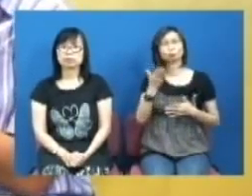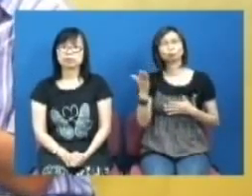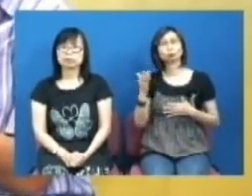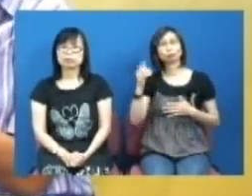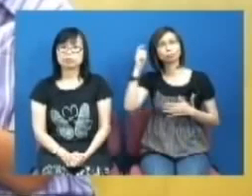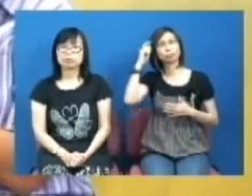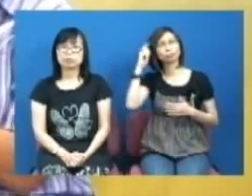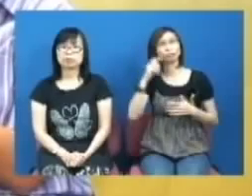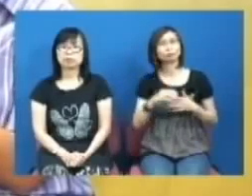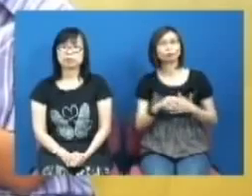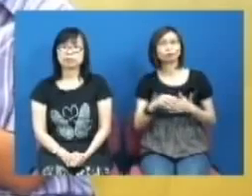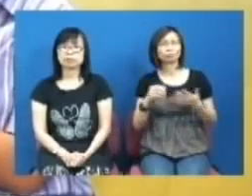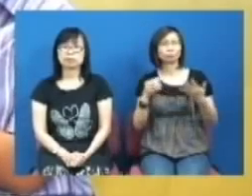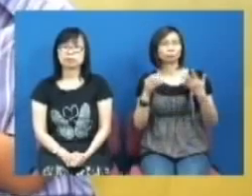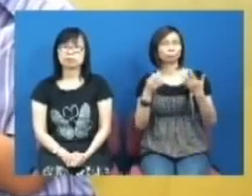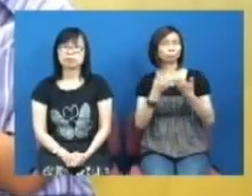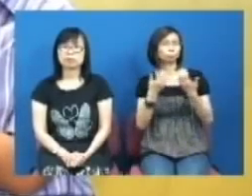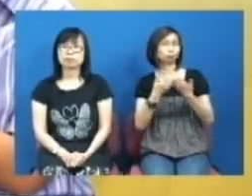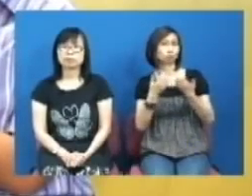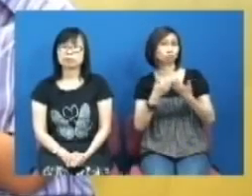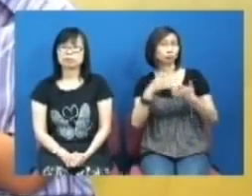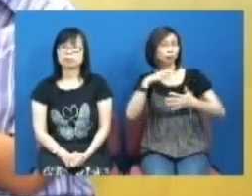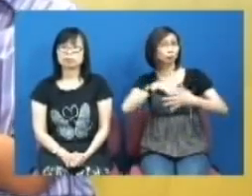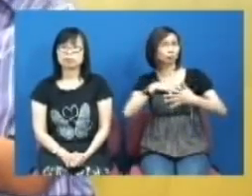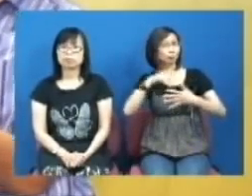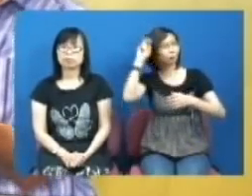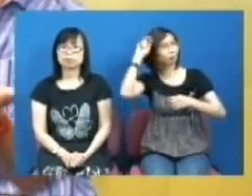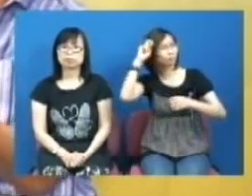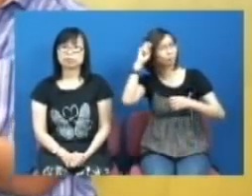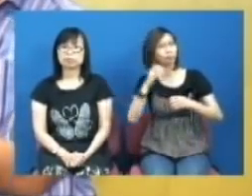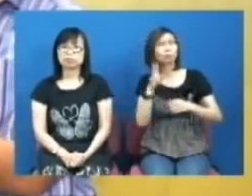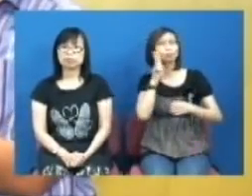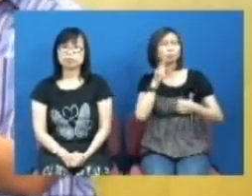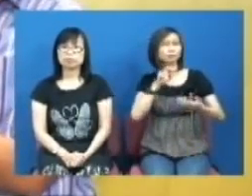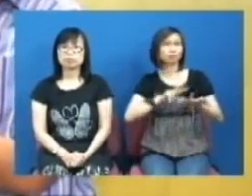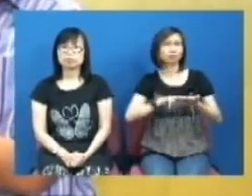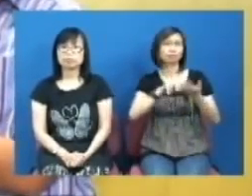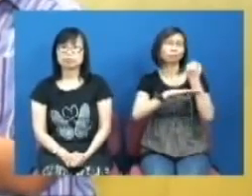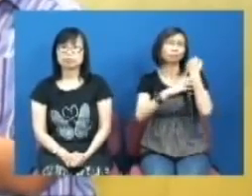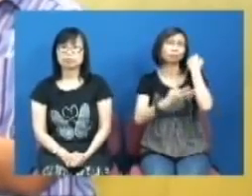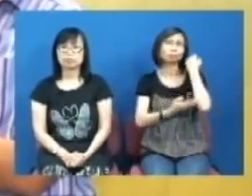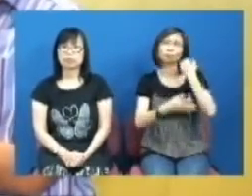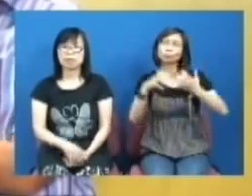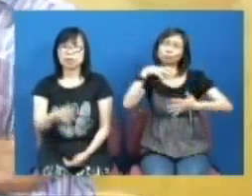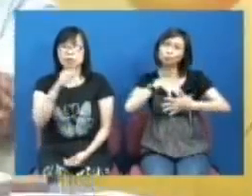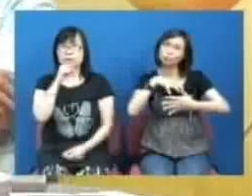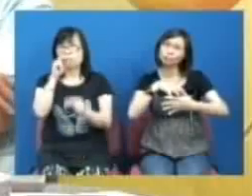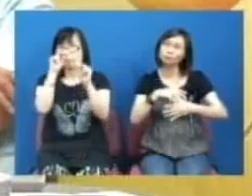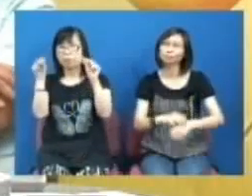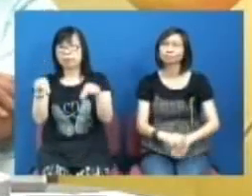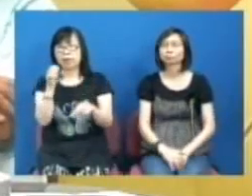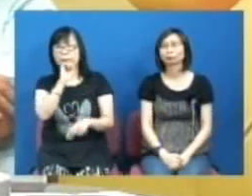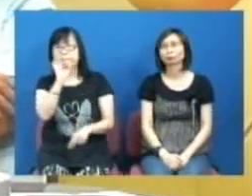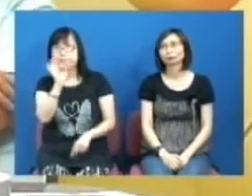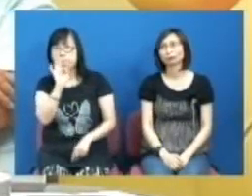即係咁嘅數據嗰個模式嘅。咁所以好多時就你立法會嗰、那個嗰啲， 有一個問題，我就冇講